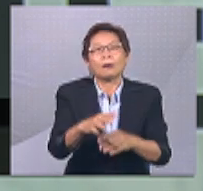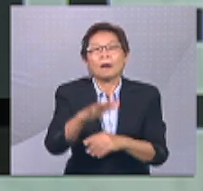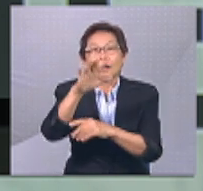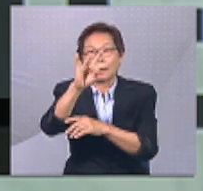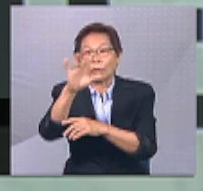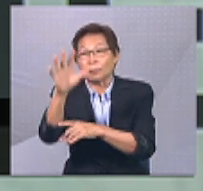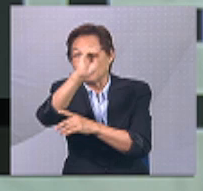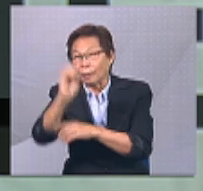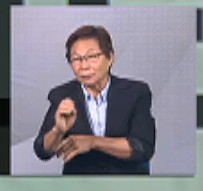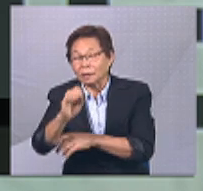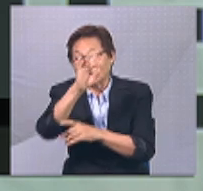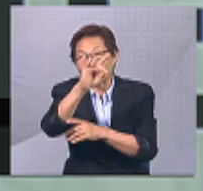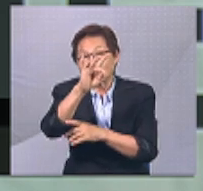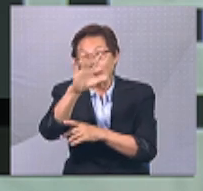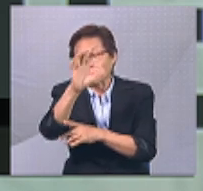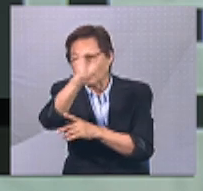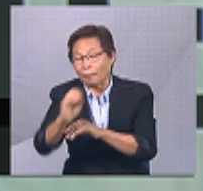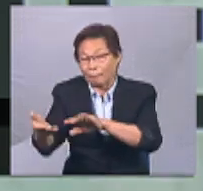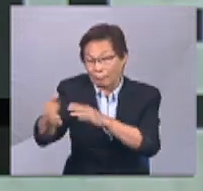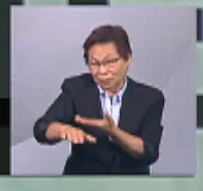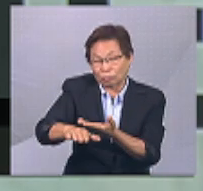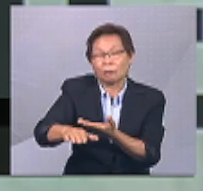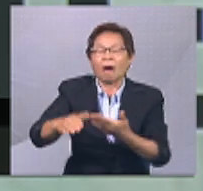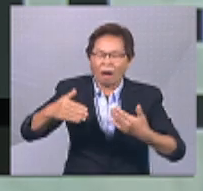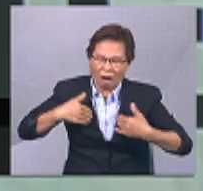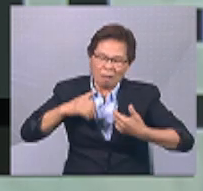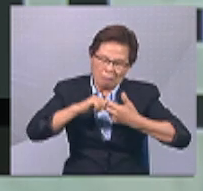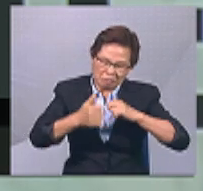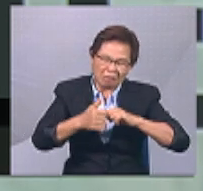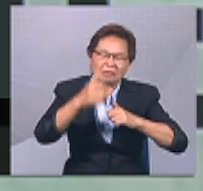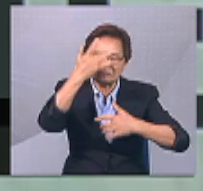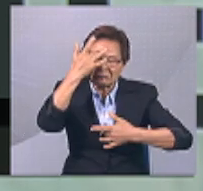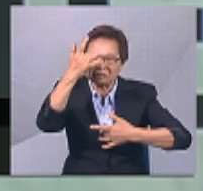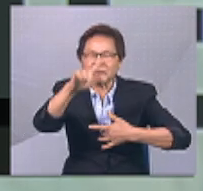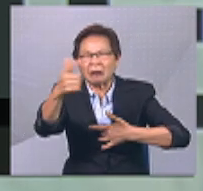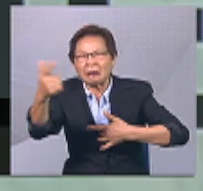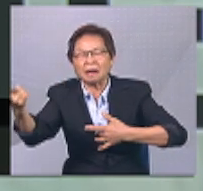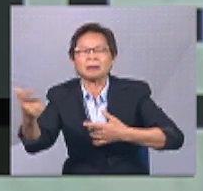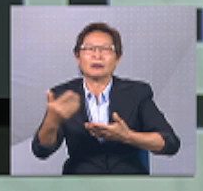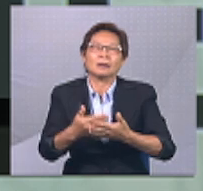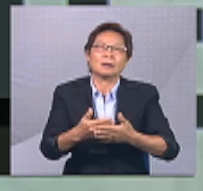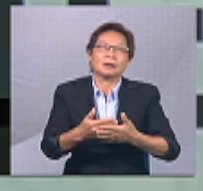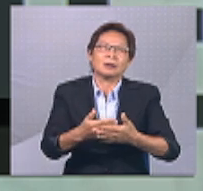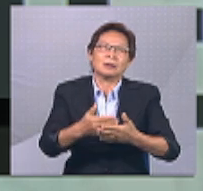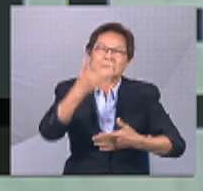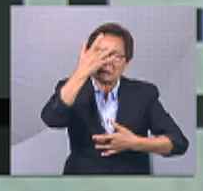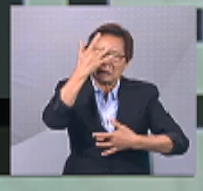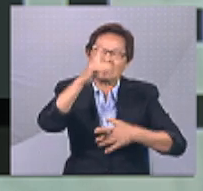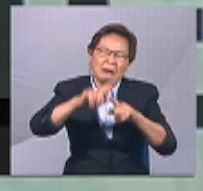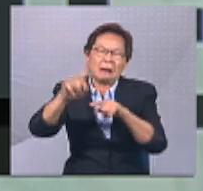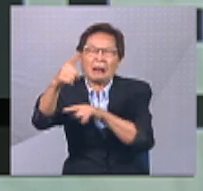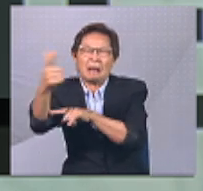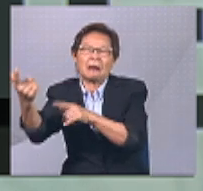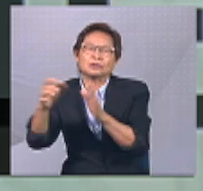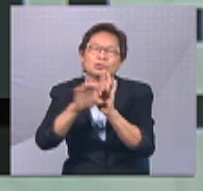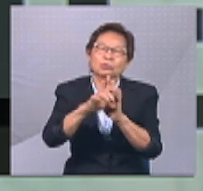85% daripada mereka yang meninggal ada masalah-masalah komorbiditi ataupun penyakit-penyakit yang lain.